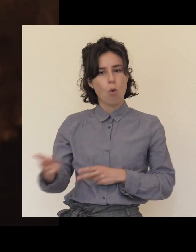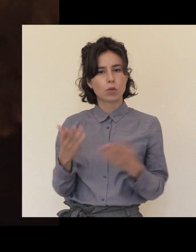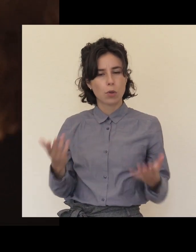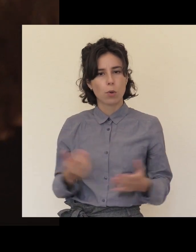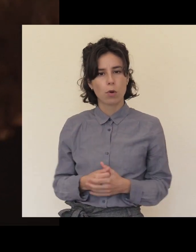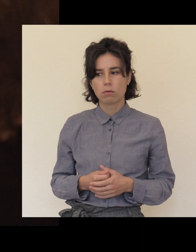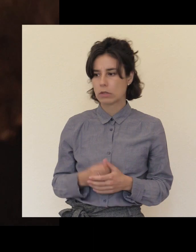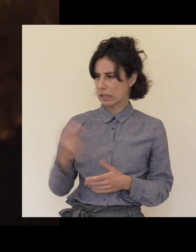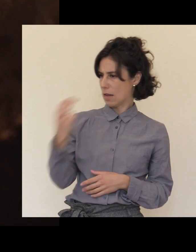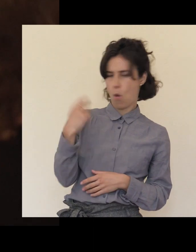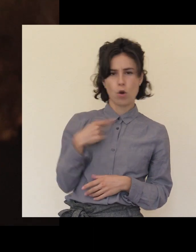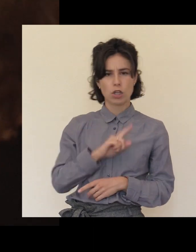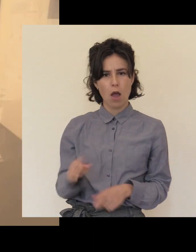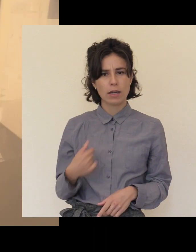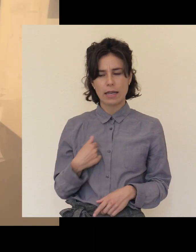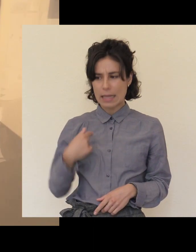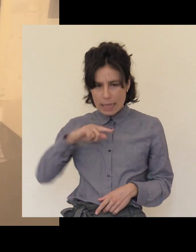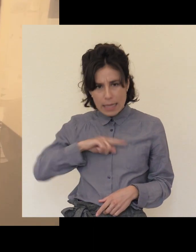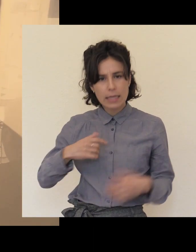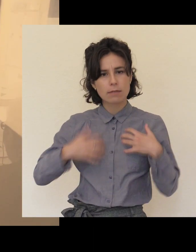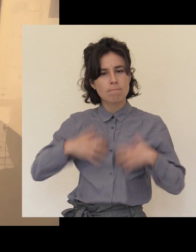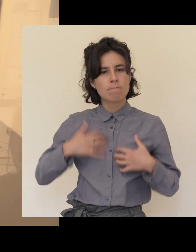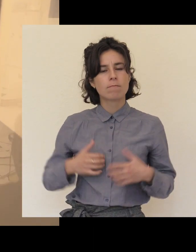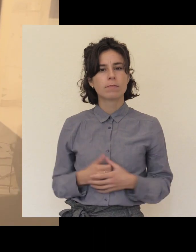Schauen Sie nicht so blöd. Ich bin diejenige, die sich ärgert.